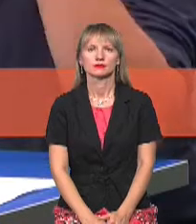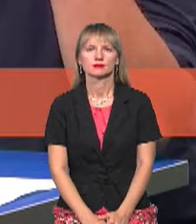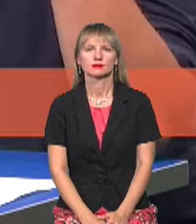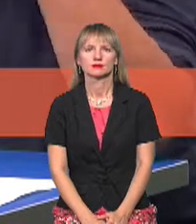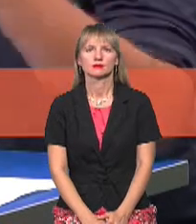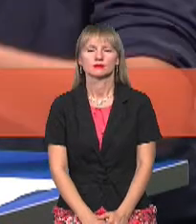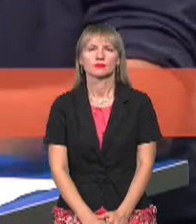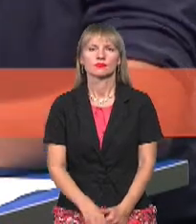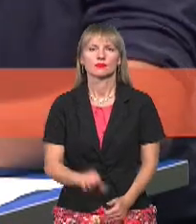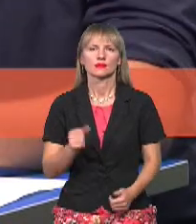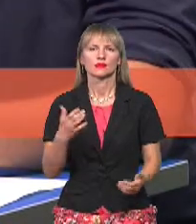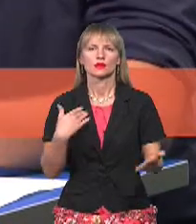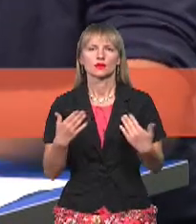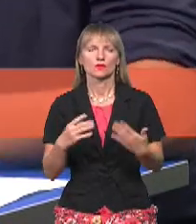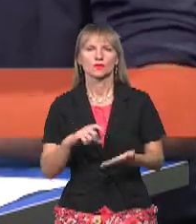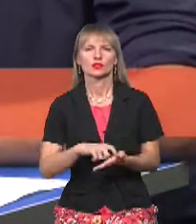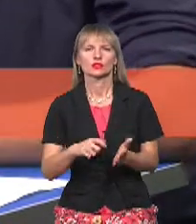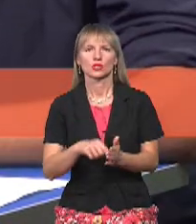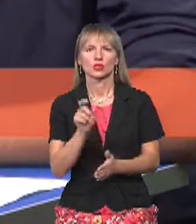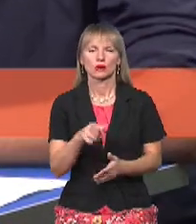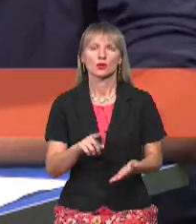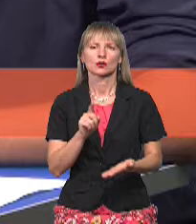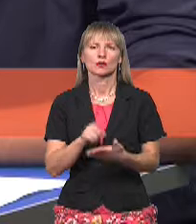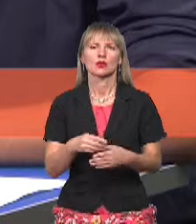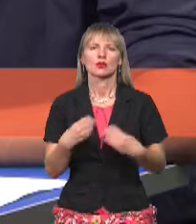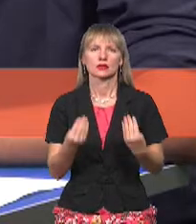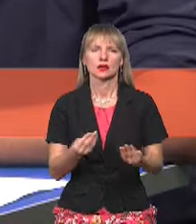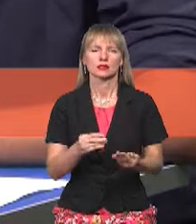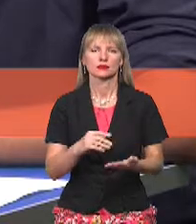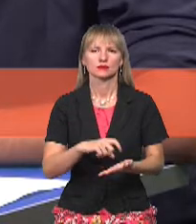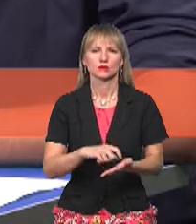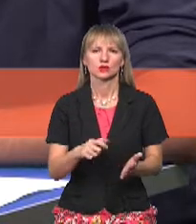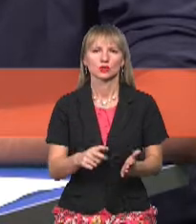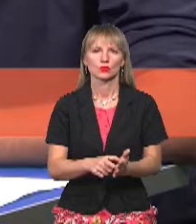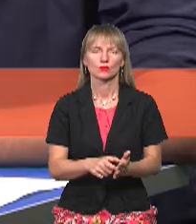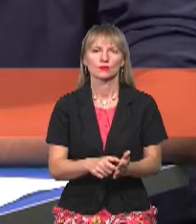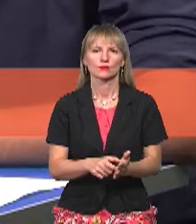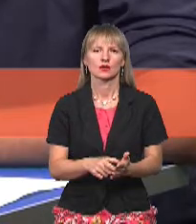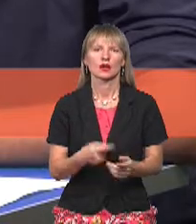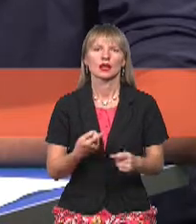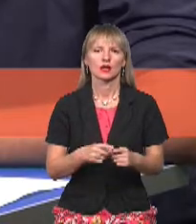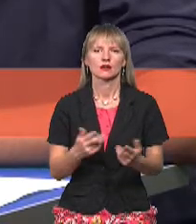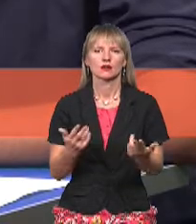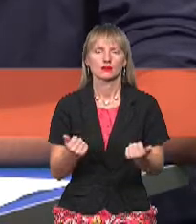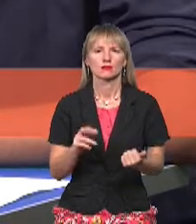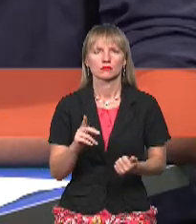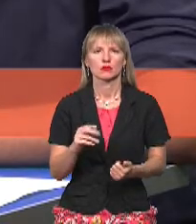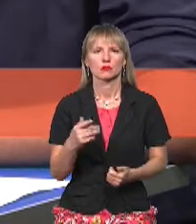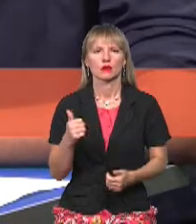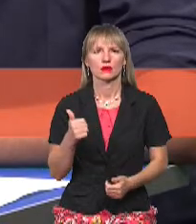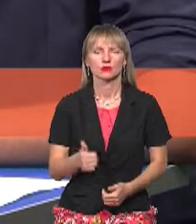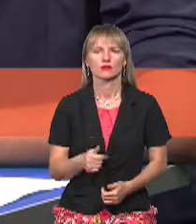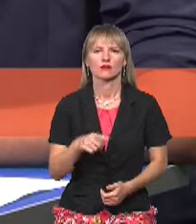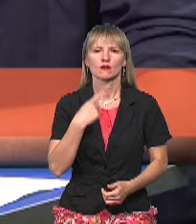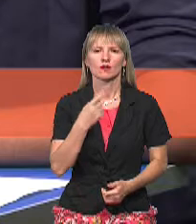А стосовно житла, громада зобов'язана надати житло, так? Ну, це в ідеалі, так.